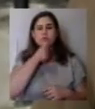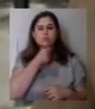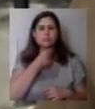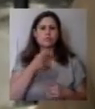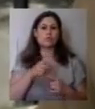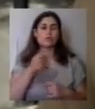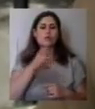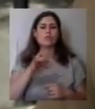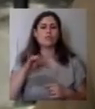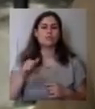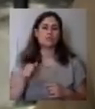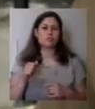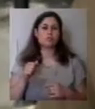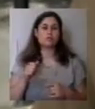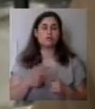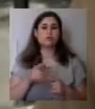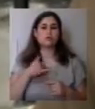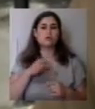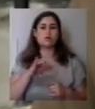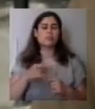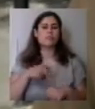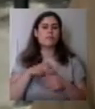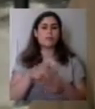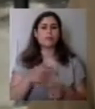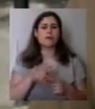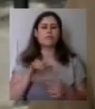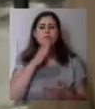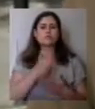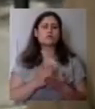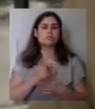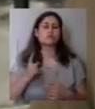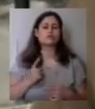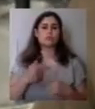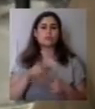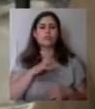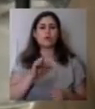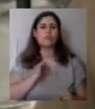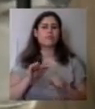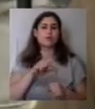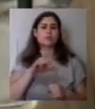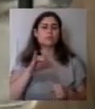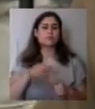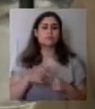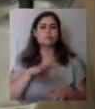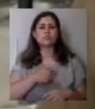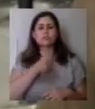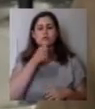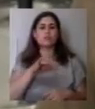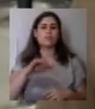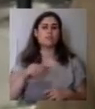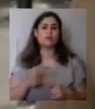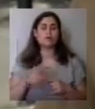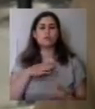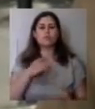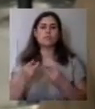роти. Я якраз проходили ми час служби. Я був командиром взвода, він був старшиною роти. Ми